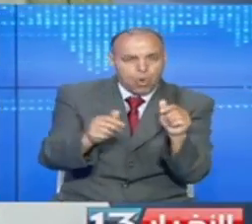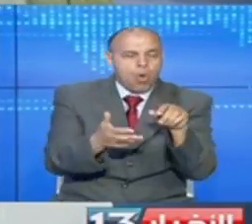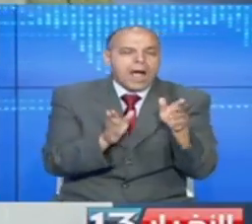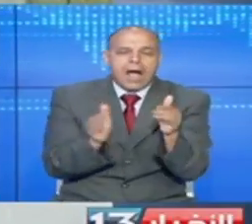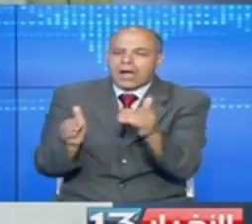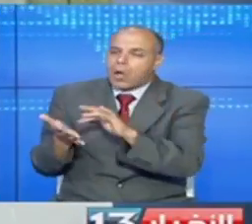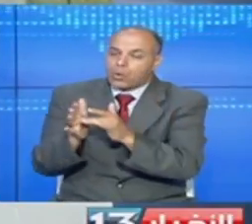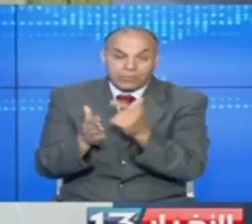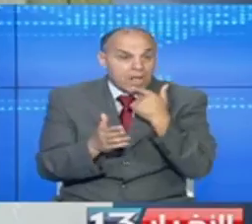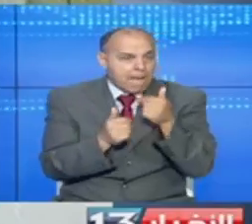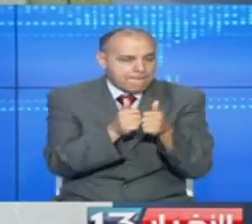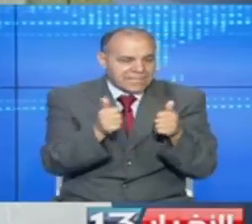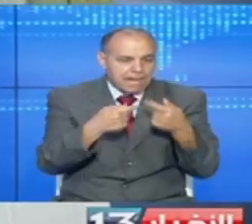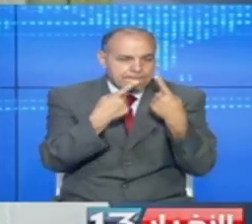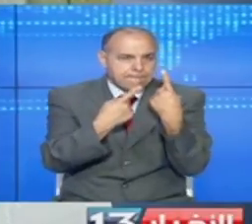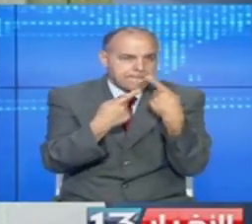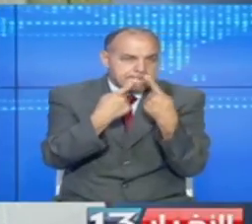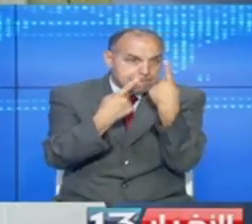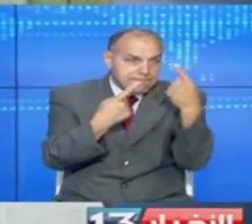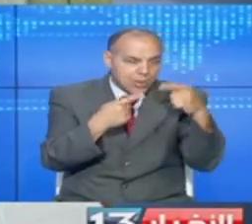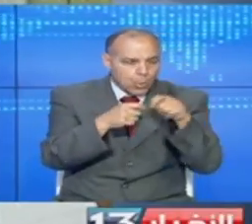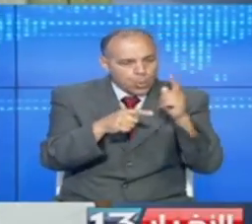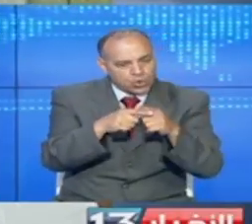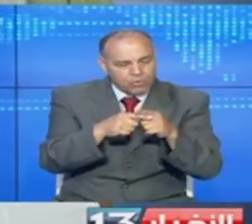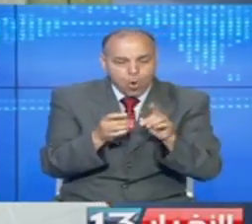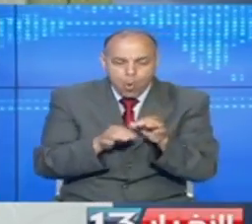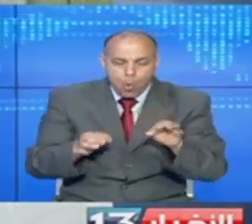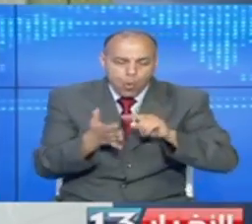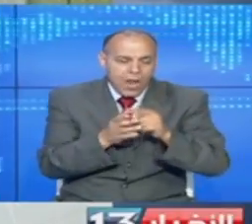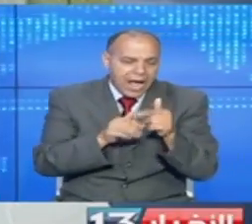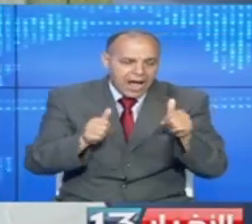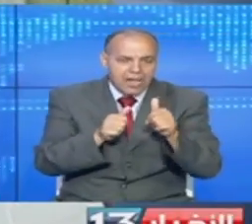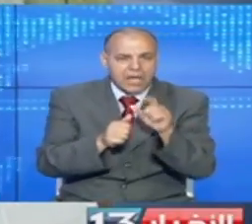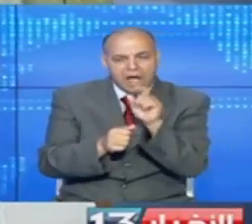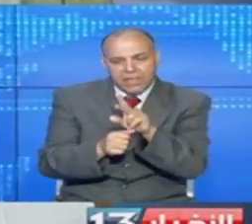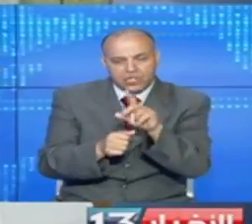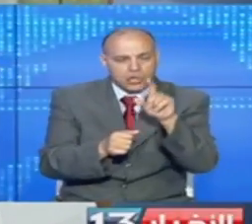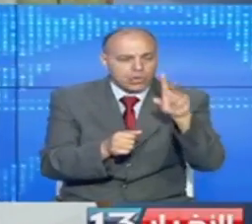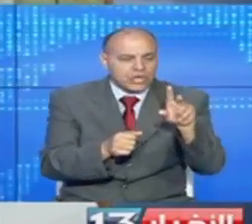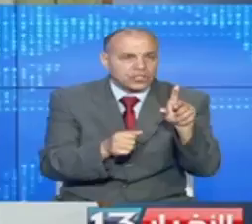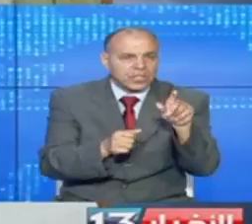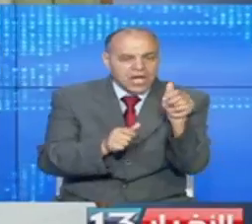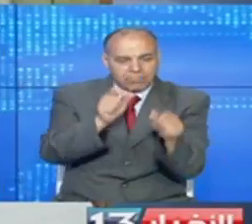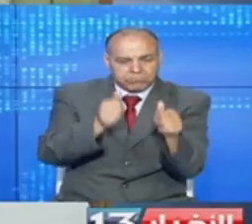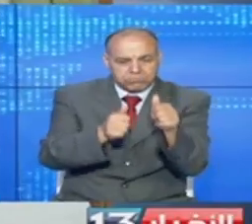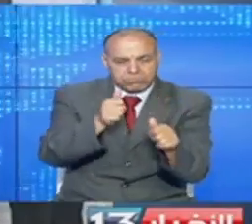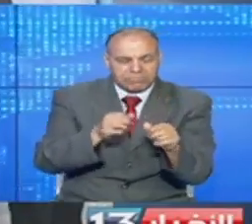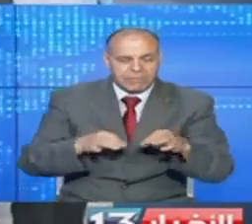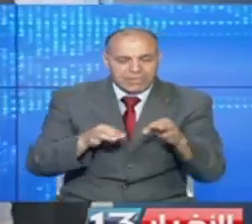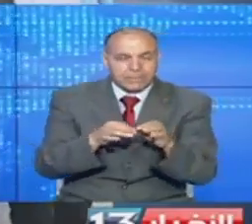قاعه؟ مسافة متر ونصف. إذا عندنا كل قاعة فيها أنتر 12 و 13 مترشح كونديدا في